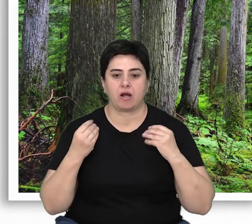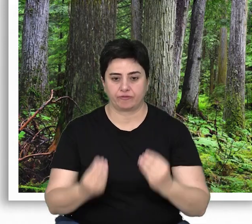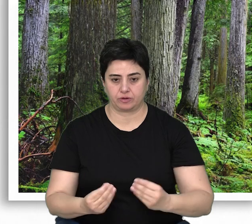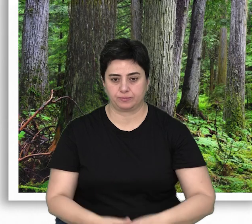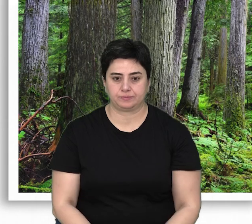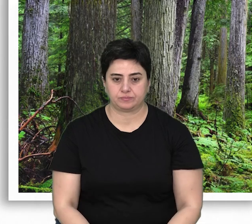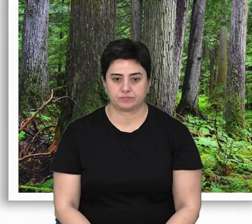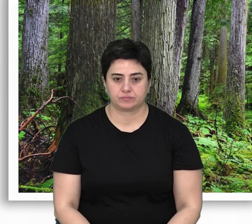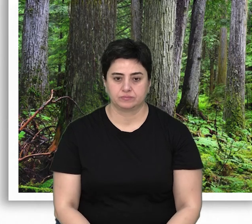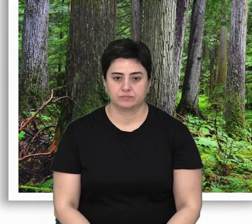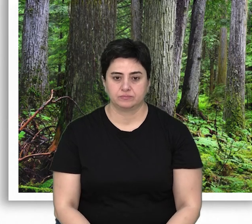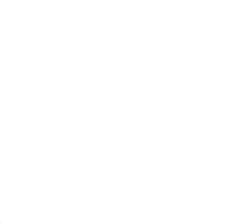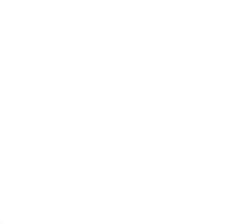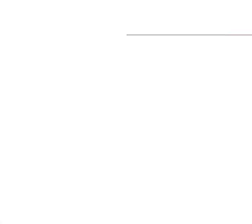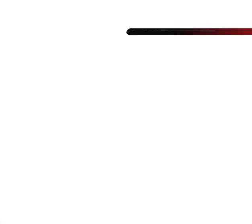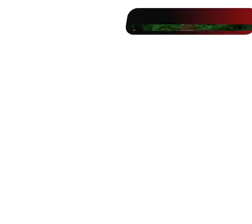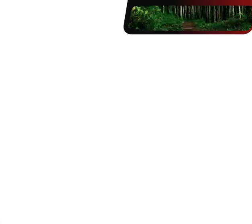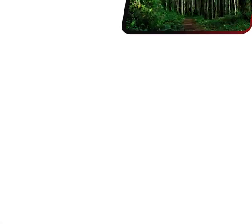verdiği gözden kaçırılmamalıdır.